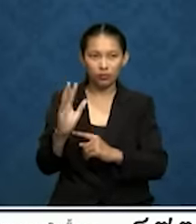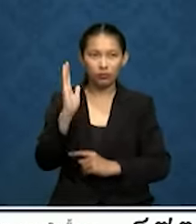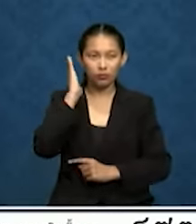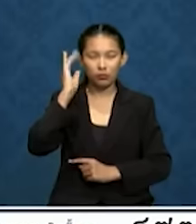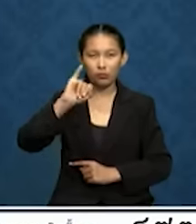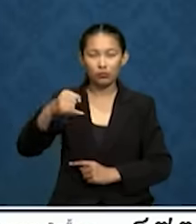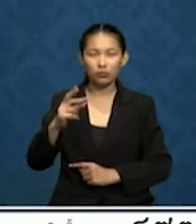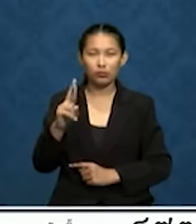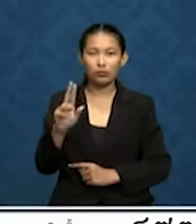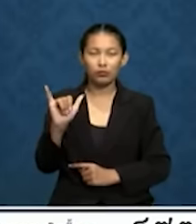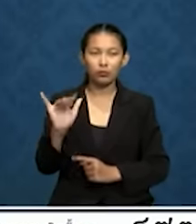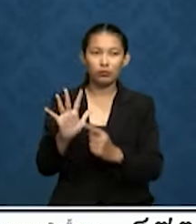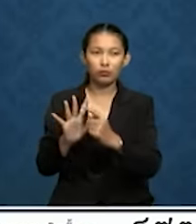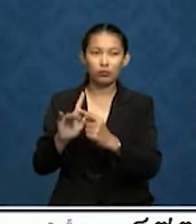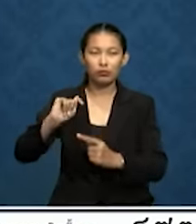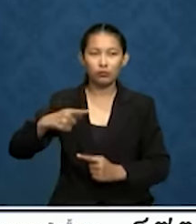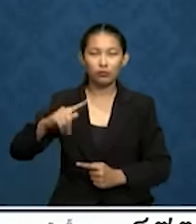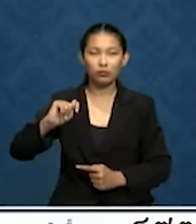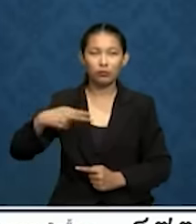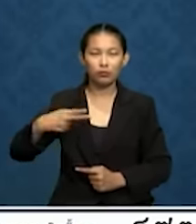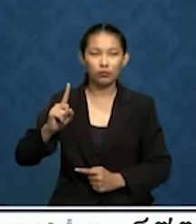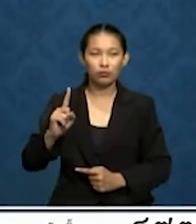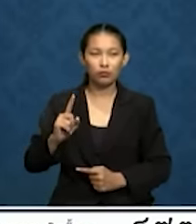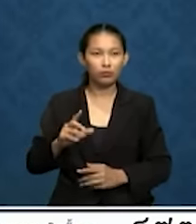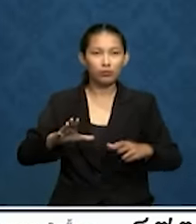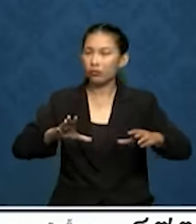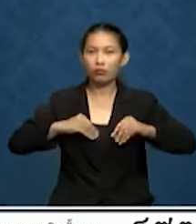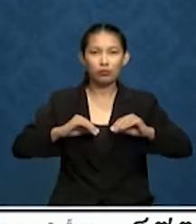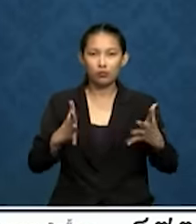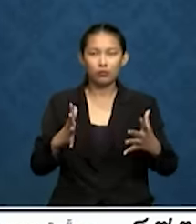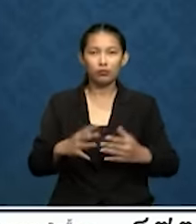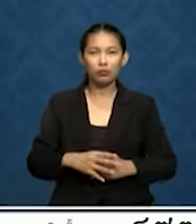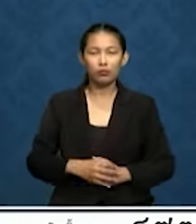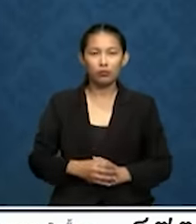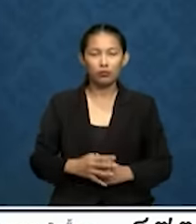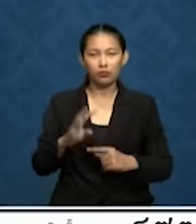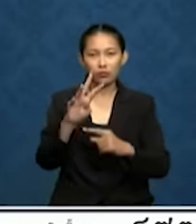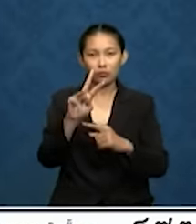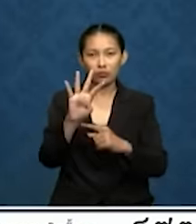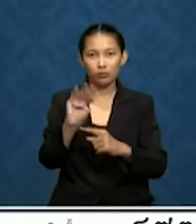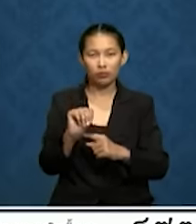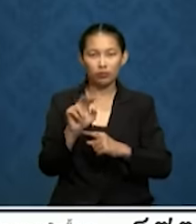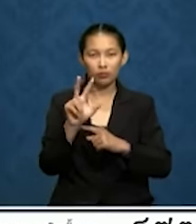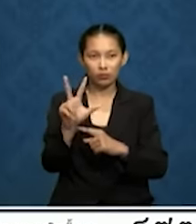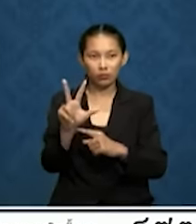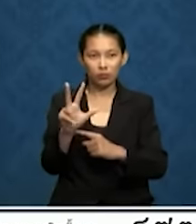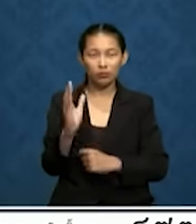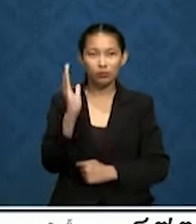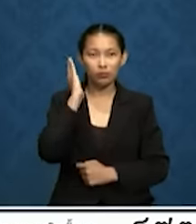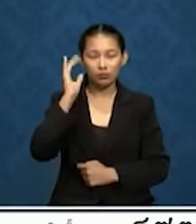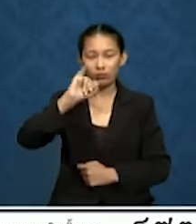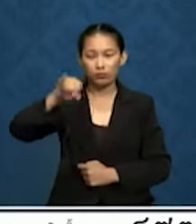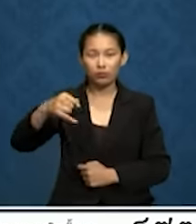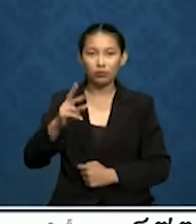จรยุทธจตุรพรประสิทธ ิ์ไม่เห็นชอบครับ 43นายจรัส